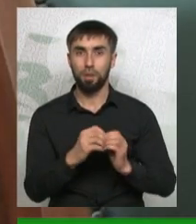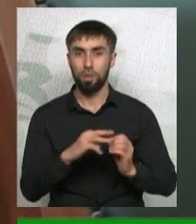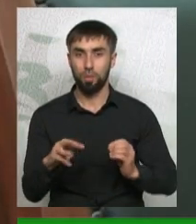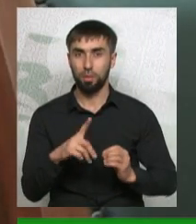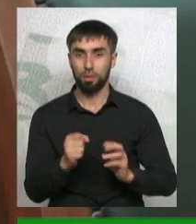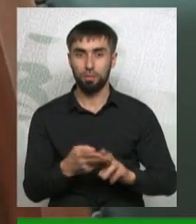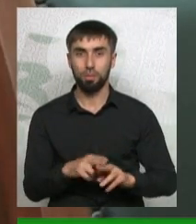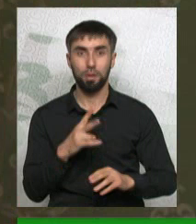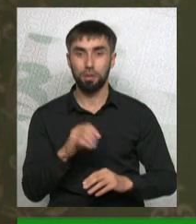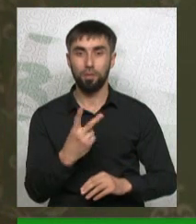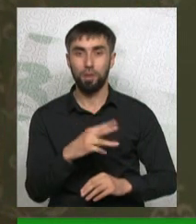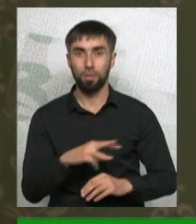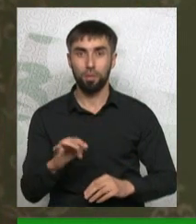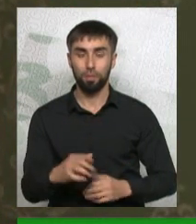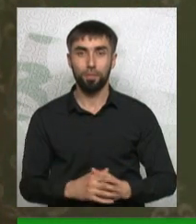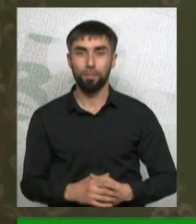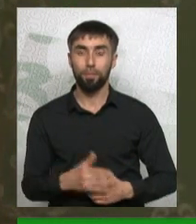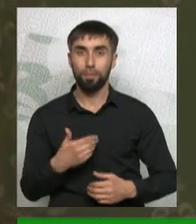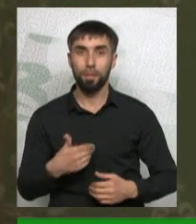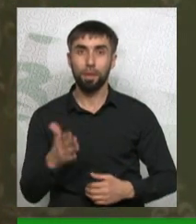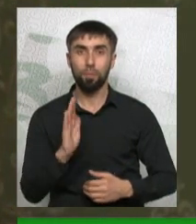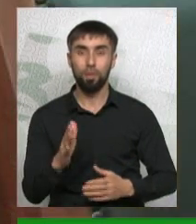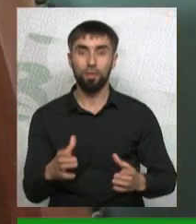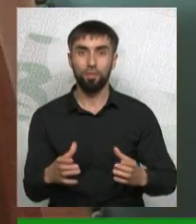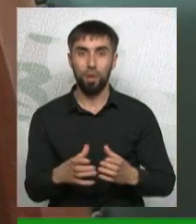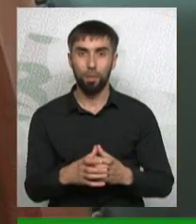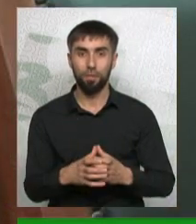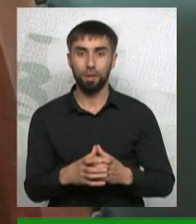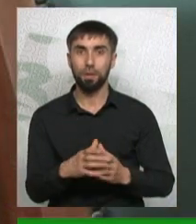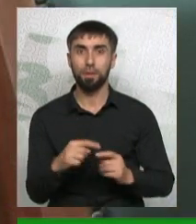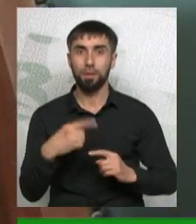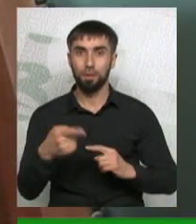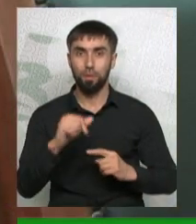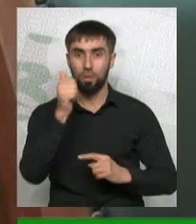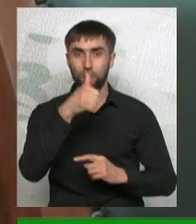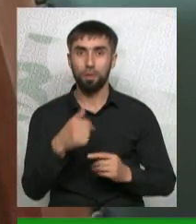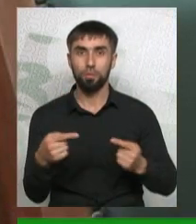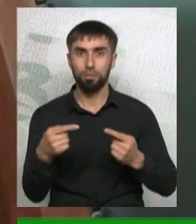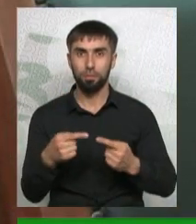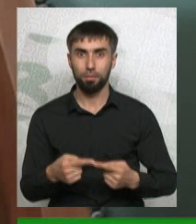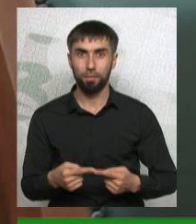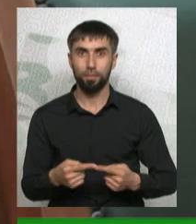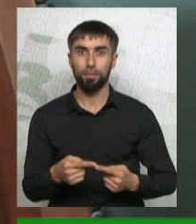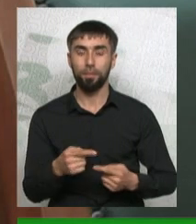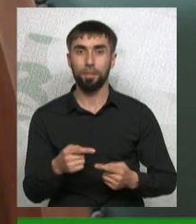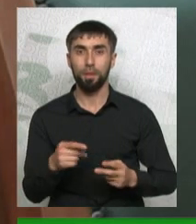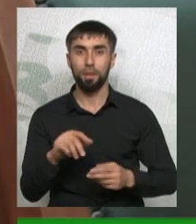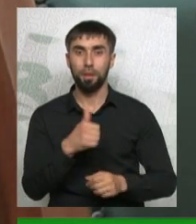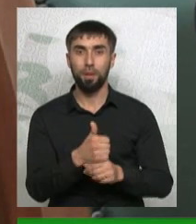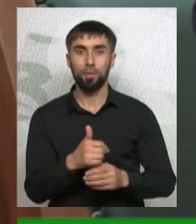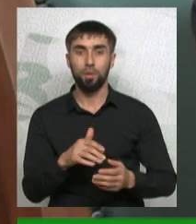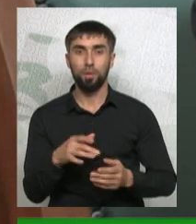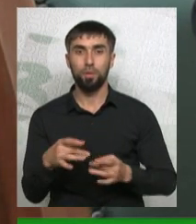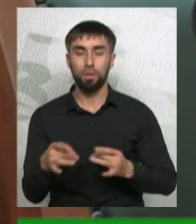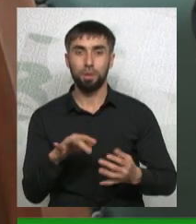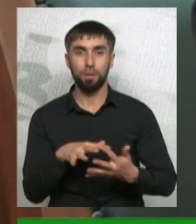где-то? Нет, 2 миллиона рублей. Мы будем формировать на следующий год подробно, значит, главами районов,